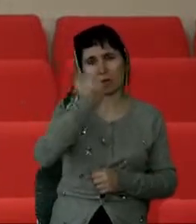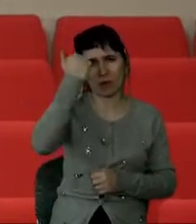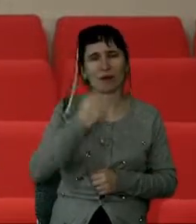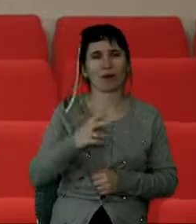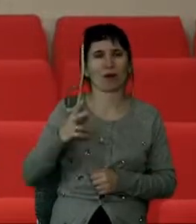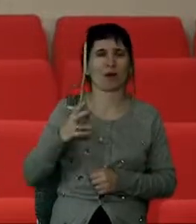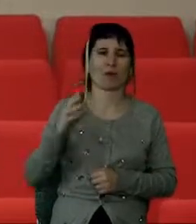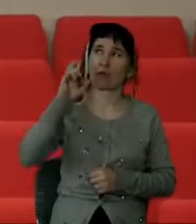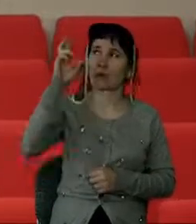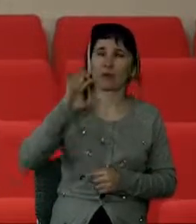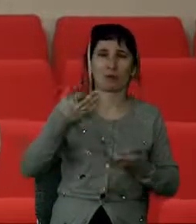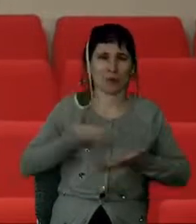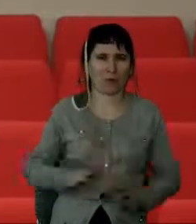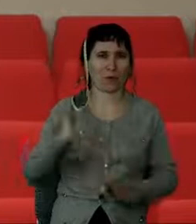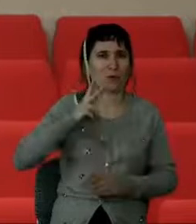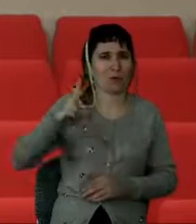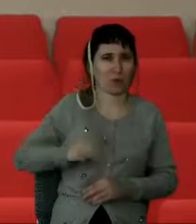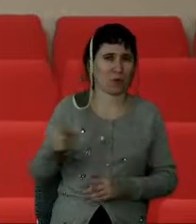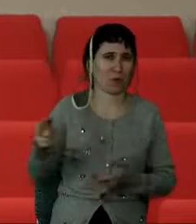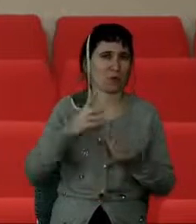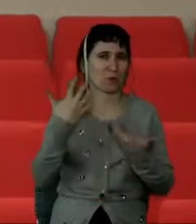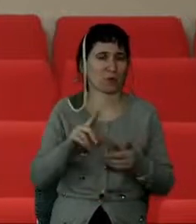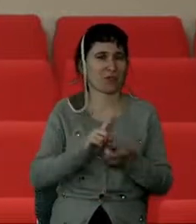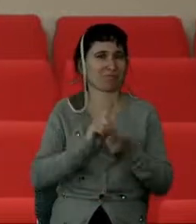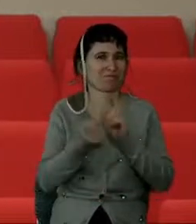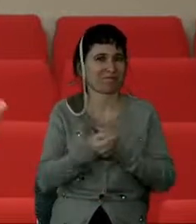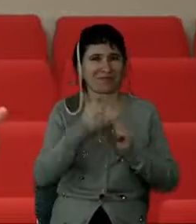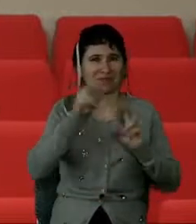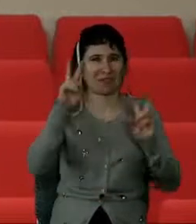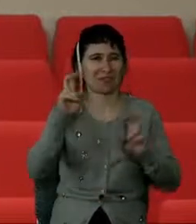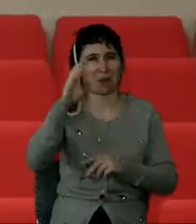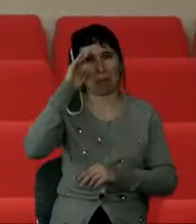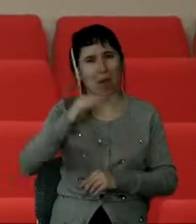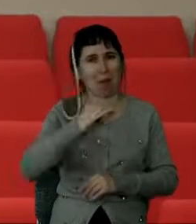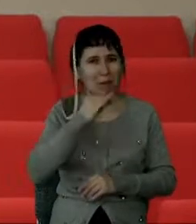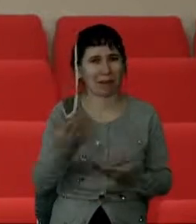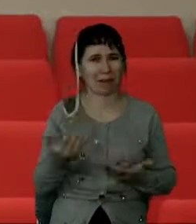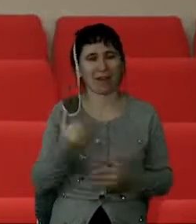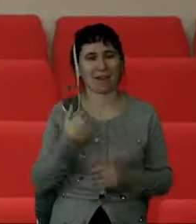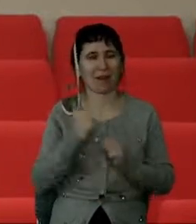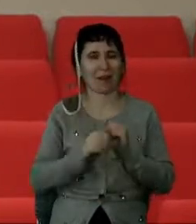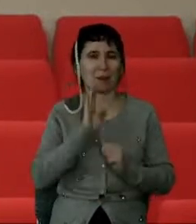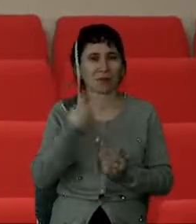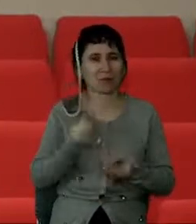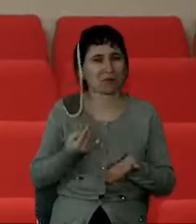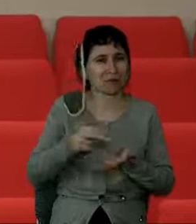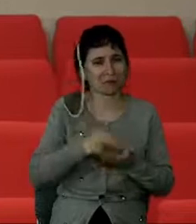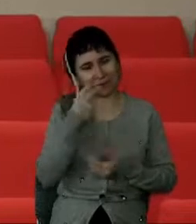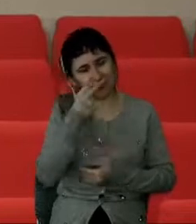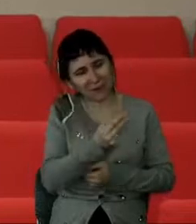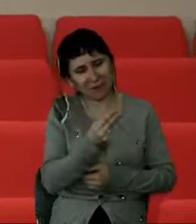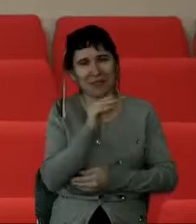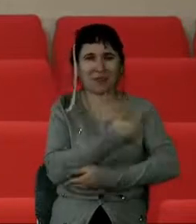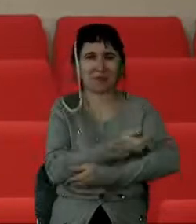став татусем. І кожен ранок, коли ти прокидаєшся і дивишся на це немовля, і просто